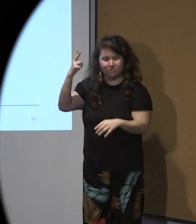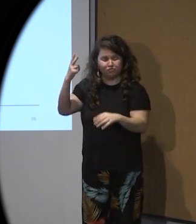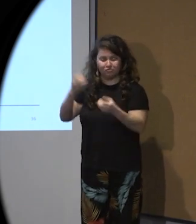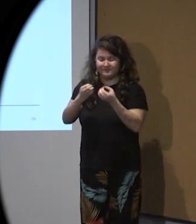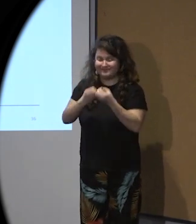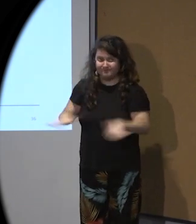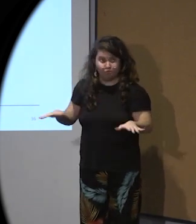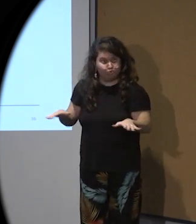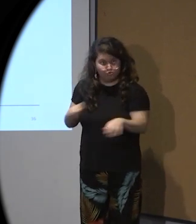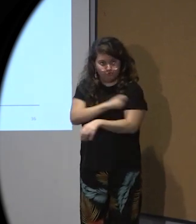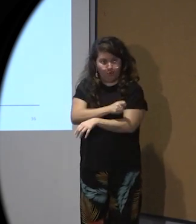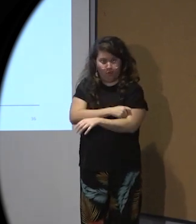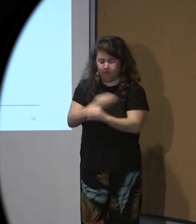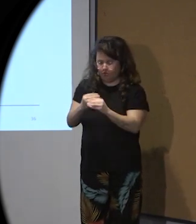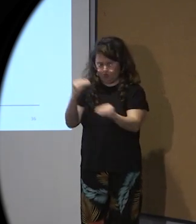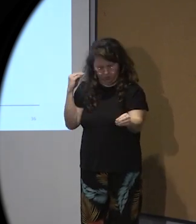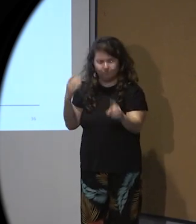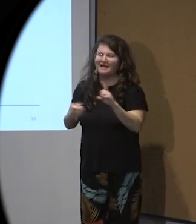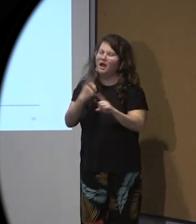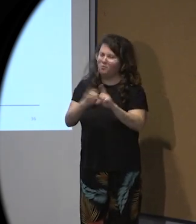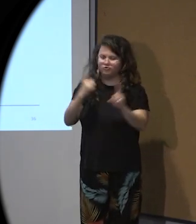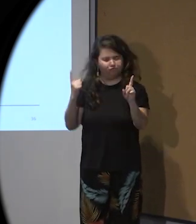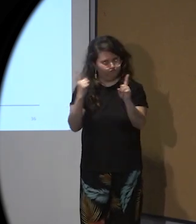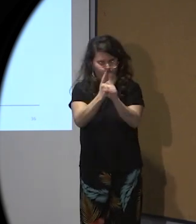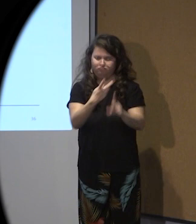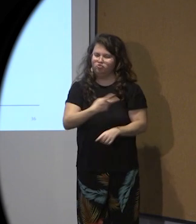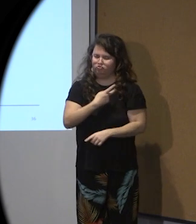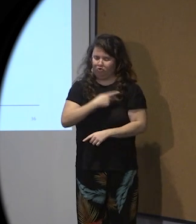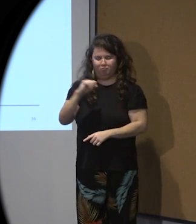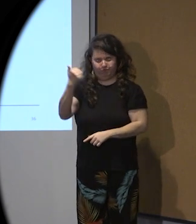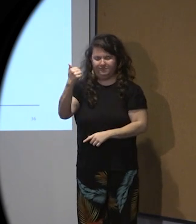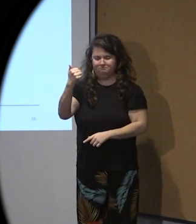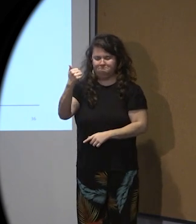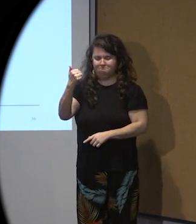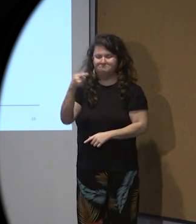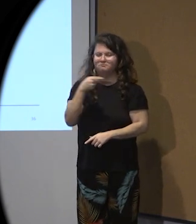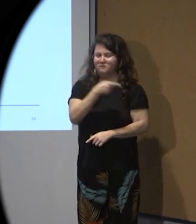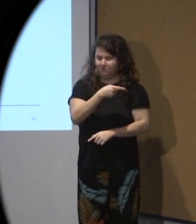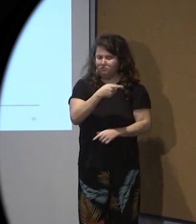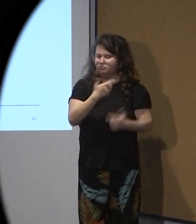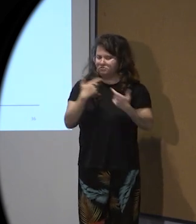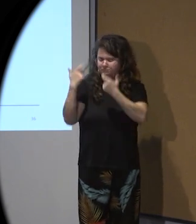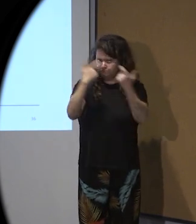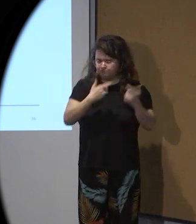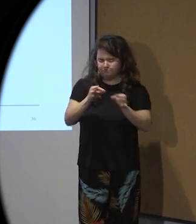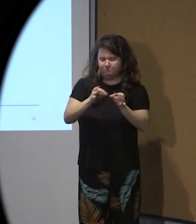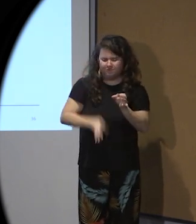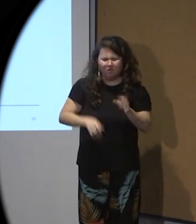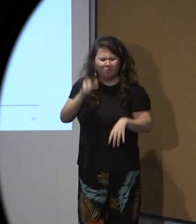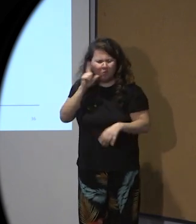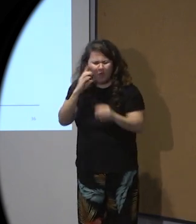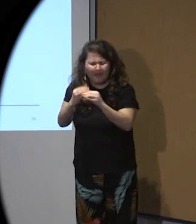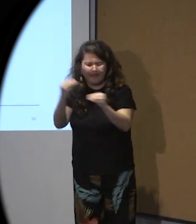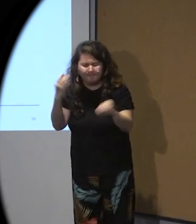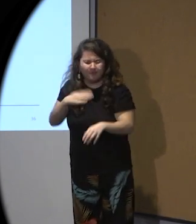c'est Oui. important de consulter Ouais, hein. et de faire le point sur, d'abord, s'il a été déconditionné en raison d'une blessure,